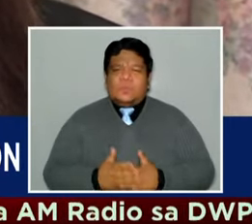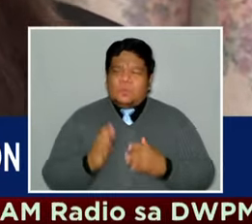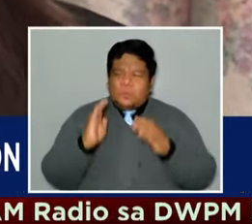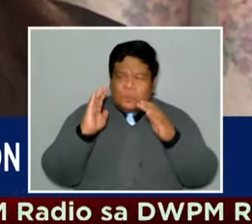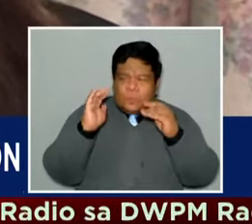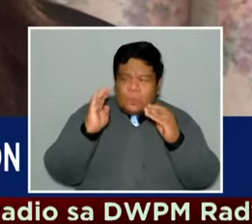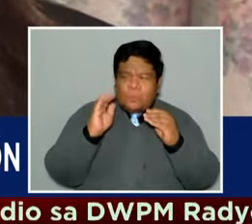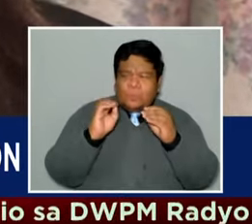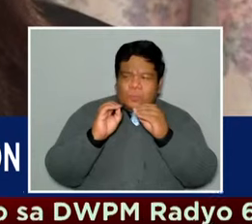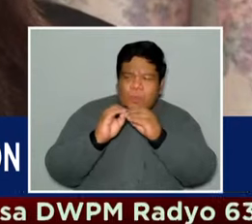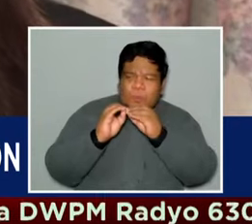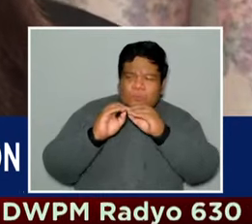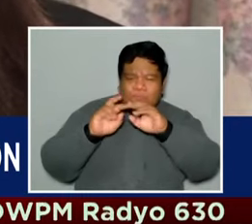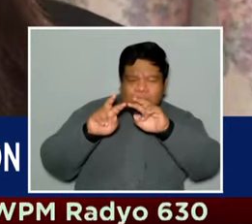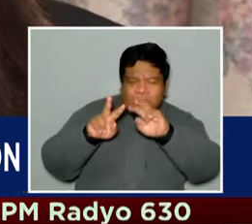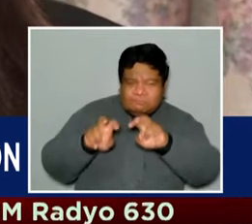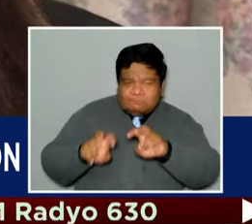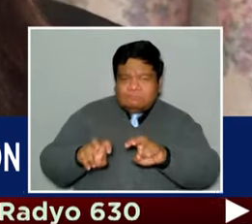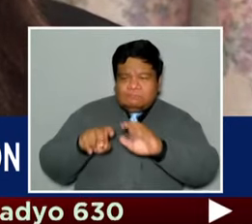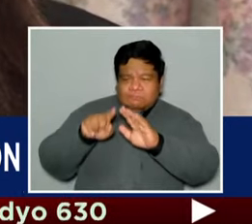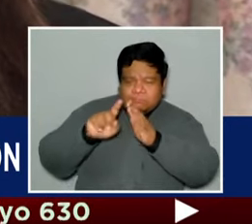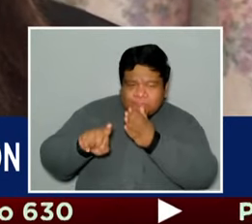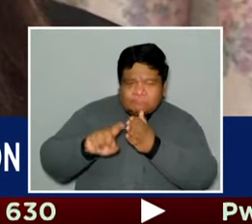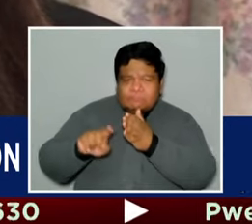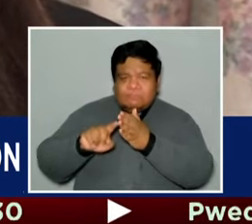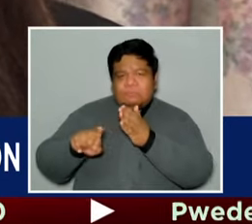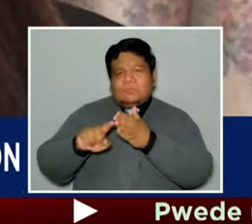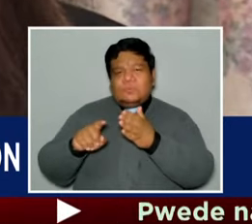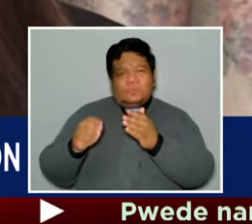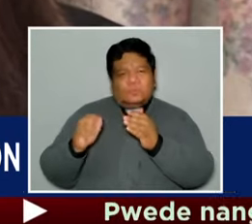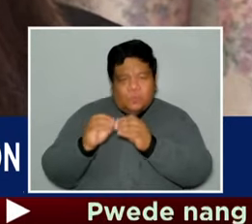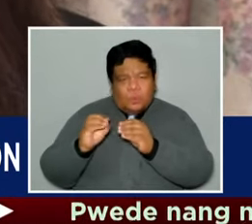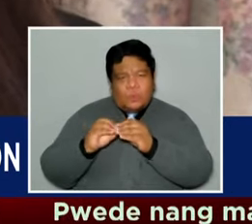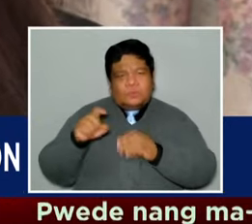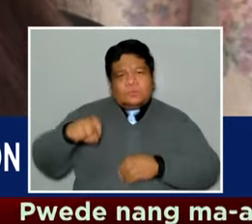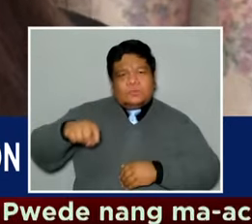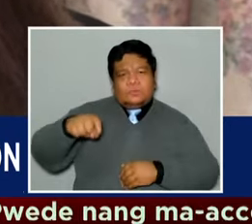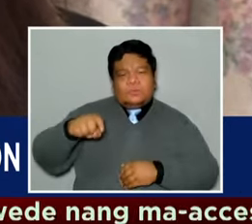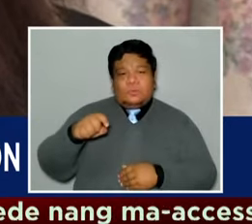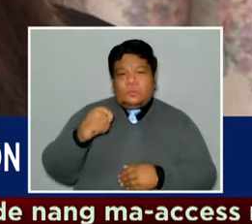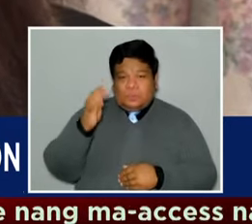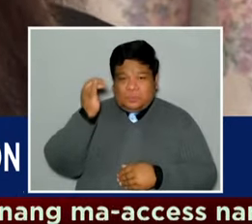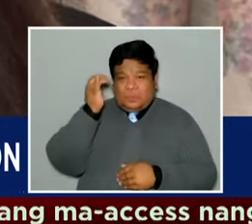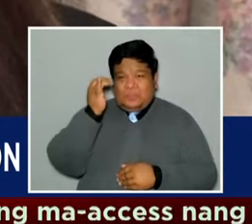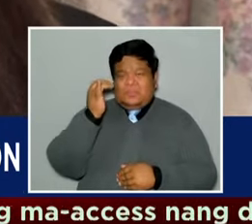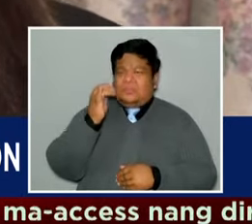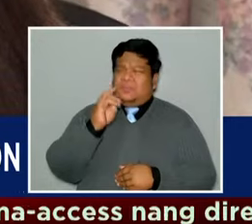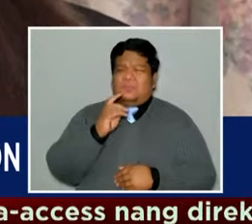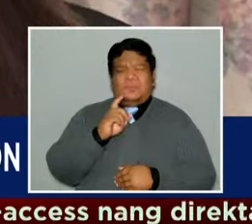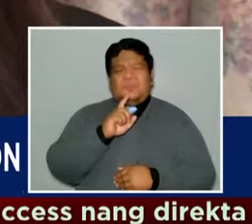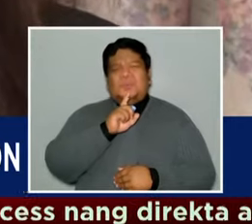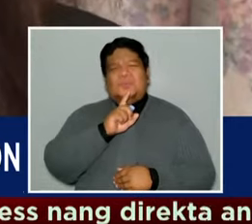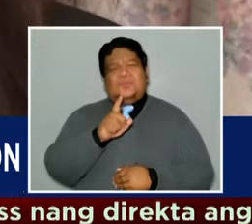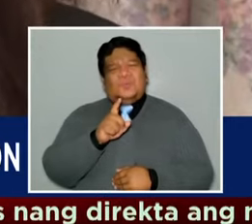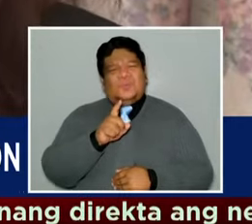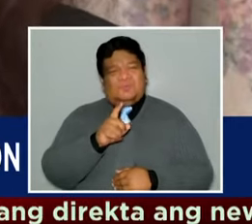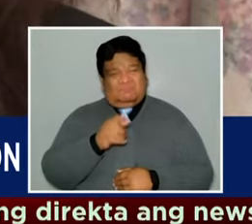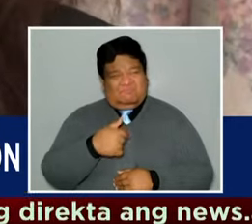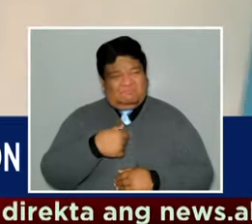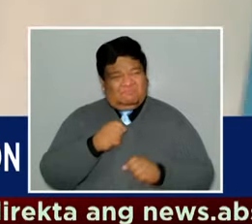yung investigasyon. Kasi medyo po, ang hirap po kasing tanggapin na parang